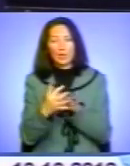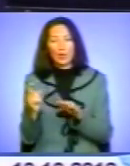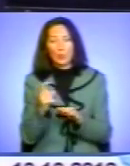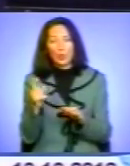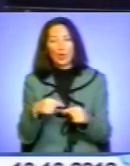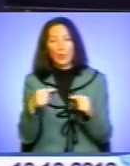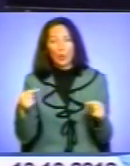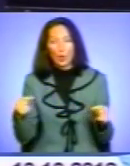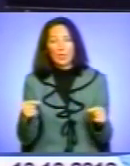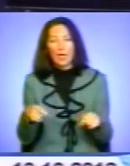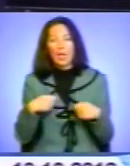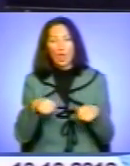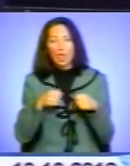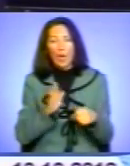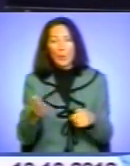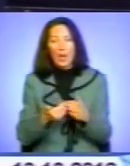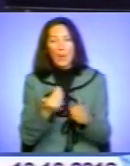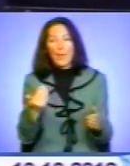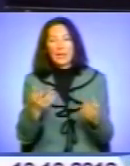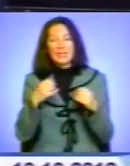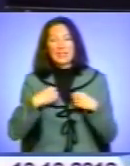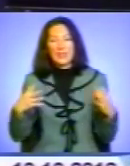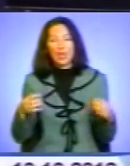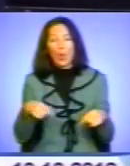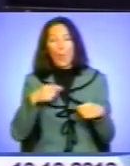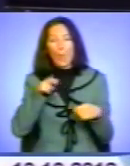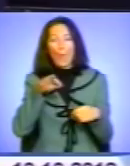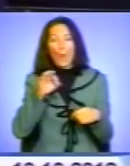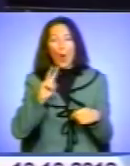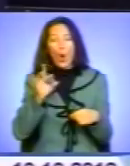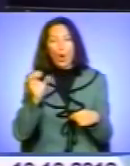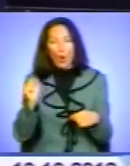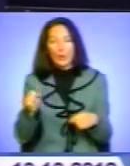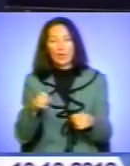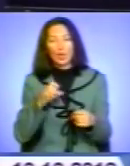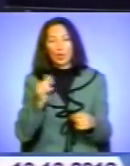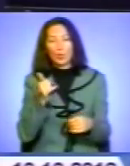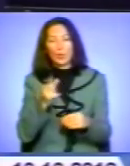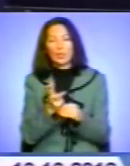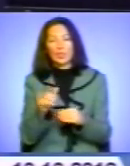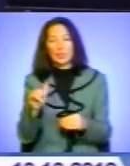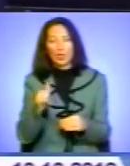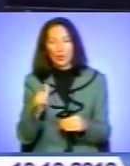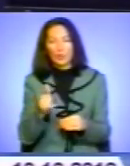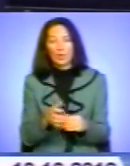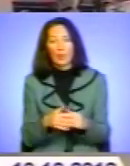продукції. Торговиця пройде напередодні свята Покрови Пресвятої Богородиці у суботу 13 жовтня. Більше у